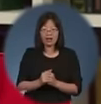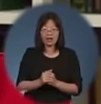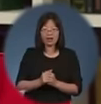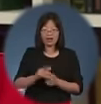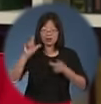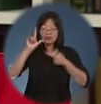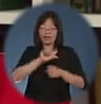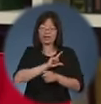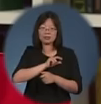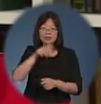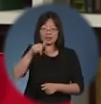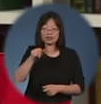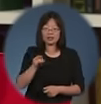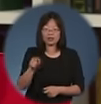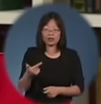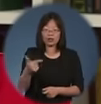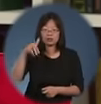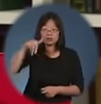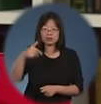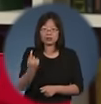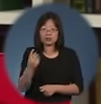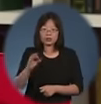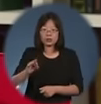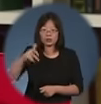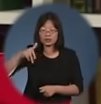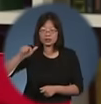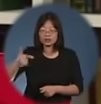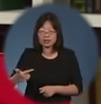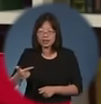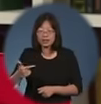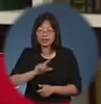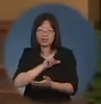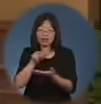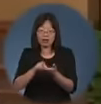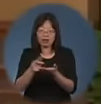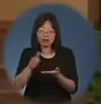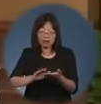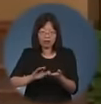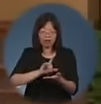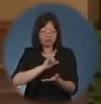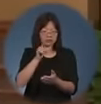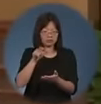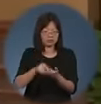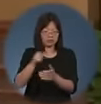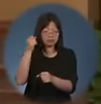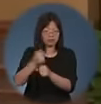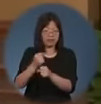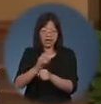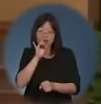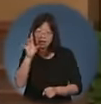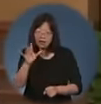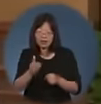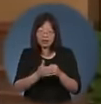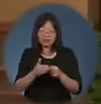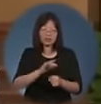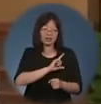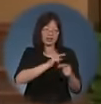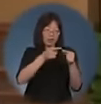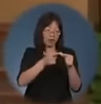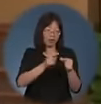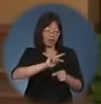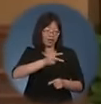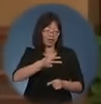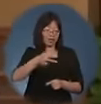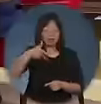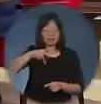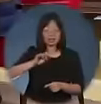했던 거죠 예 예 근데 이름을 못 쓰게 하는 거예요 안 된다된다 그래서 장총이 된 거 그래서 이제 성만 바꿔서 장시가